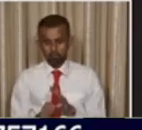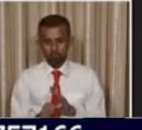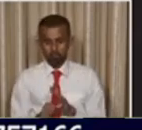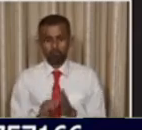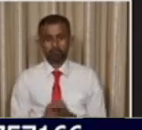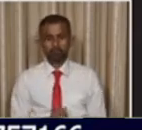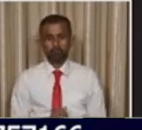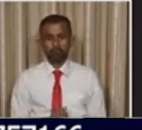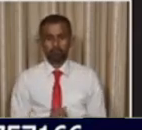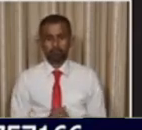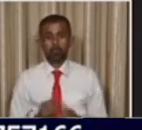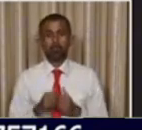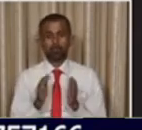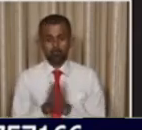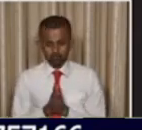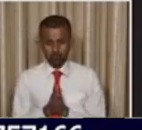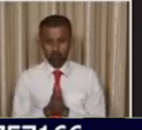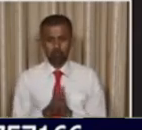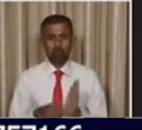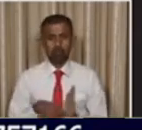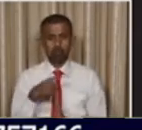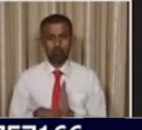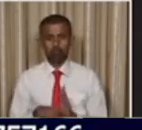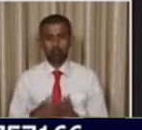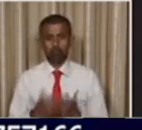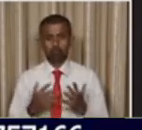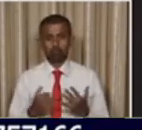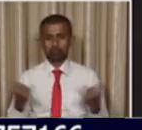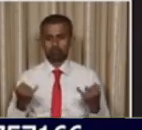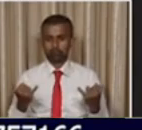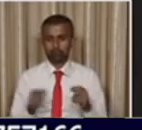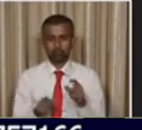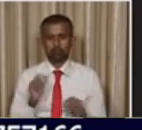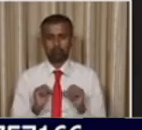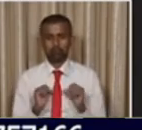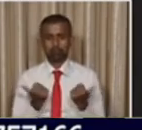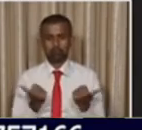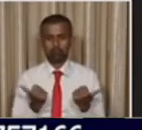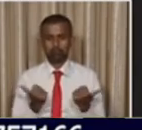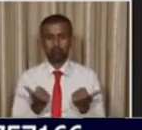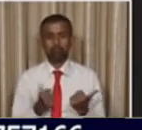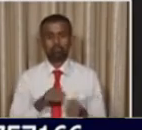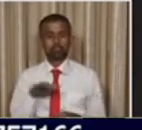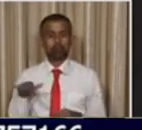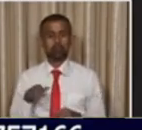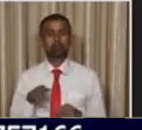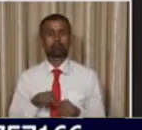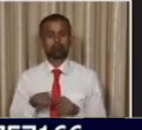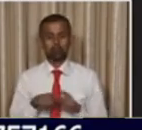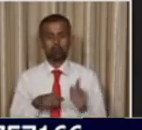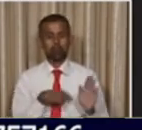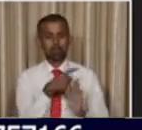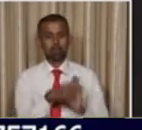அக்கறான்னு சமஸ்தியாக் விதிரகத்தம் ரட்டாக் விதியட்ட மகா மிளேஜ மினிசு ஜீவத்தின சமாஜியாக தீர ரட்டாக் கீழ